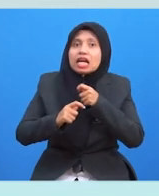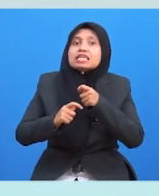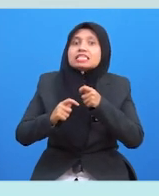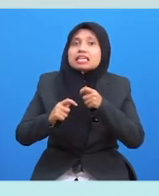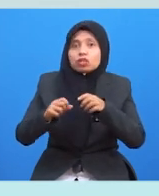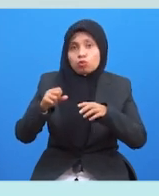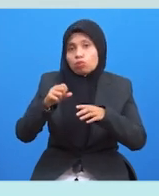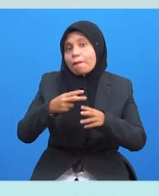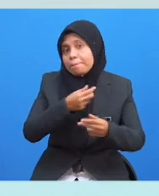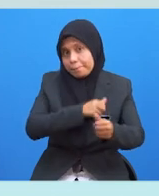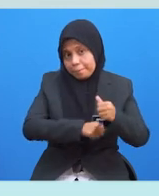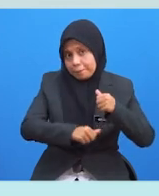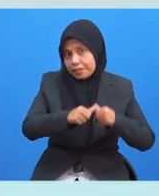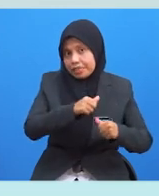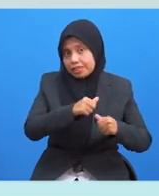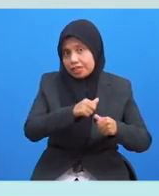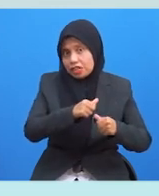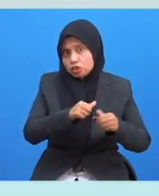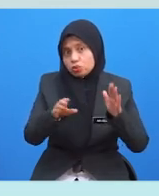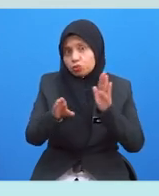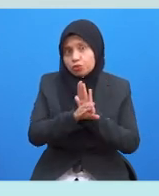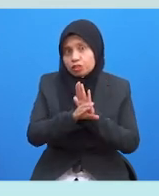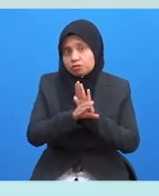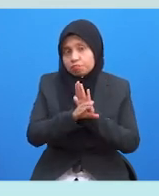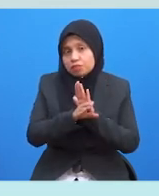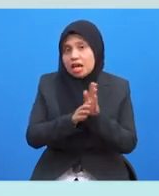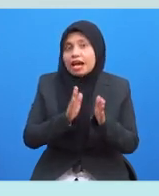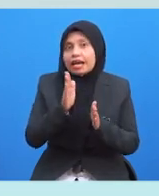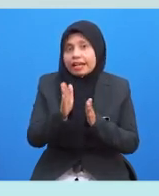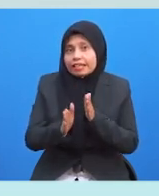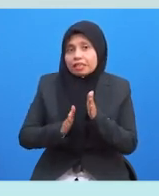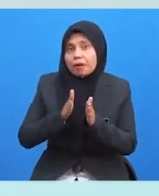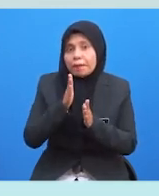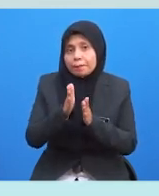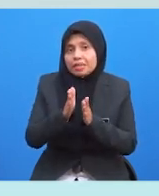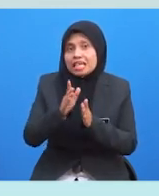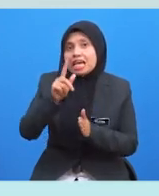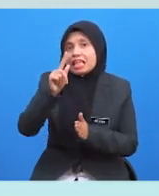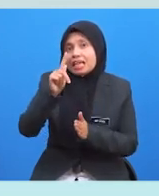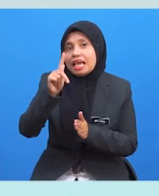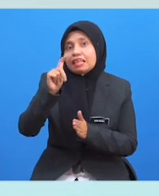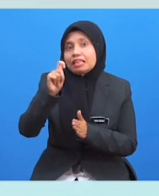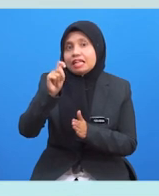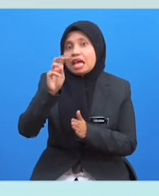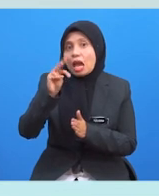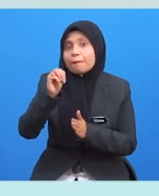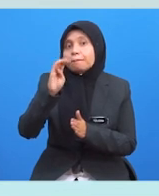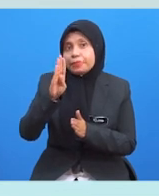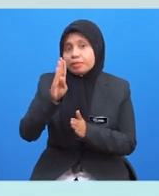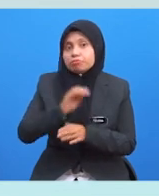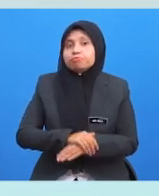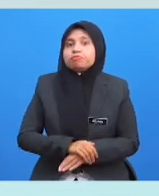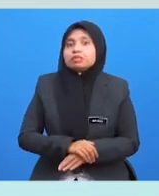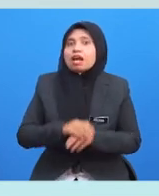perniagaan. Perkhidmatan kereta api kargo oleh Kereta Api Tanah Melayu Berhad,